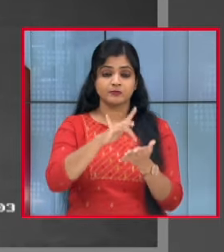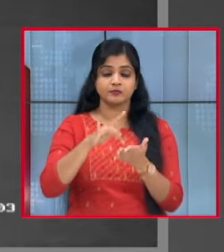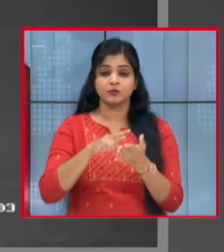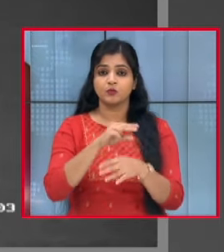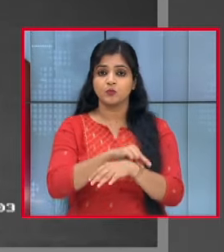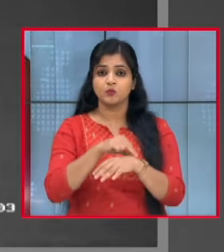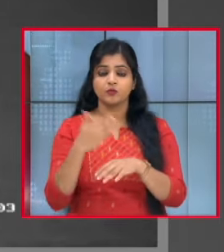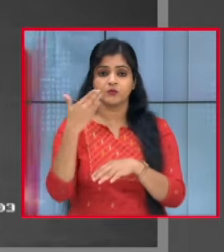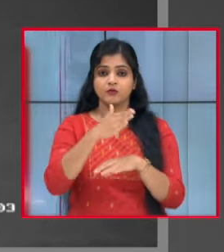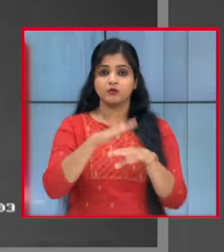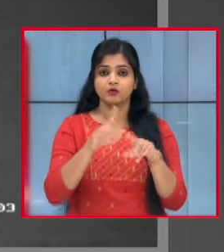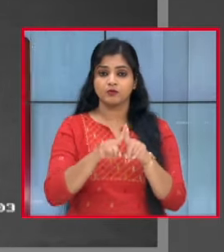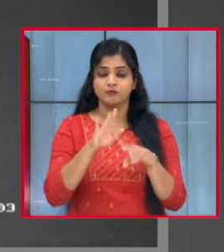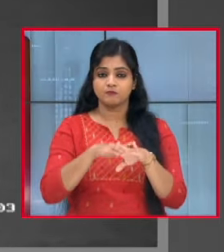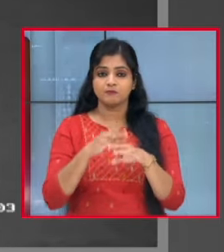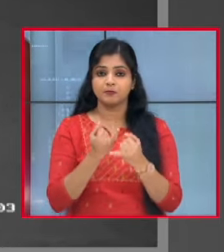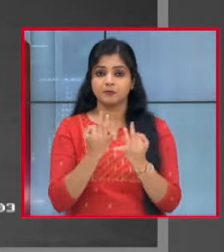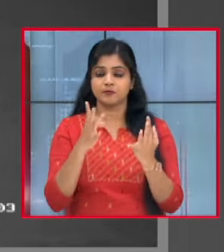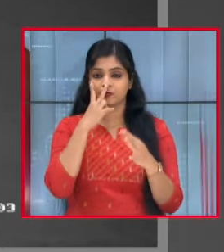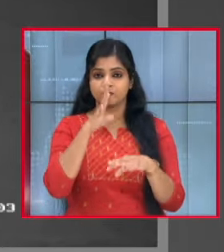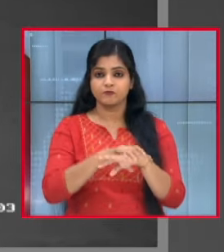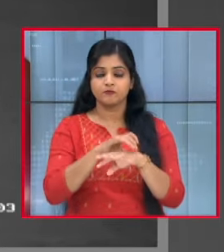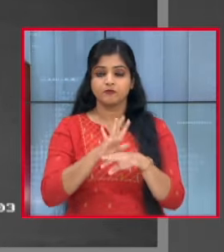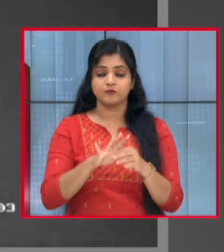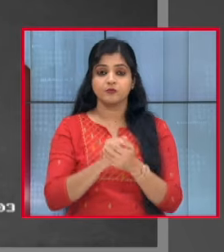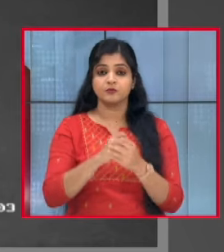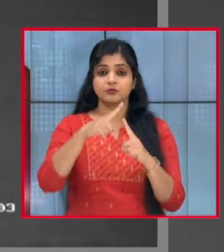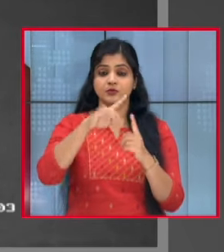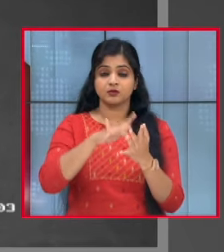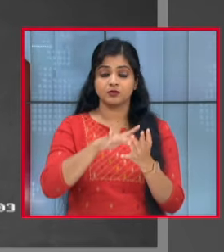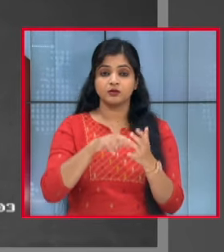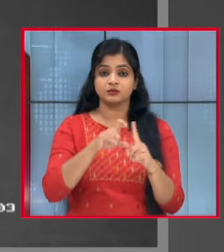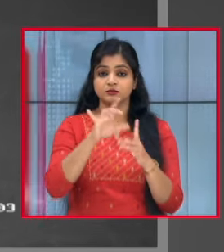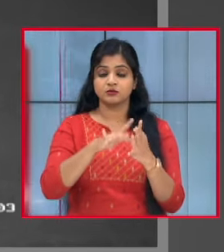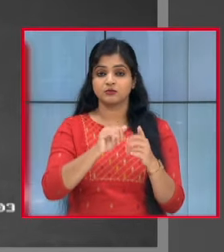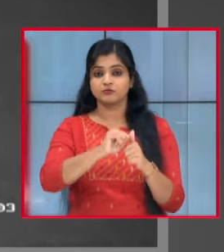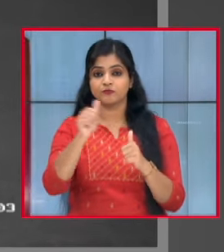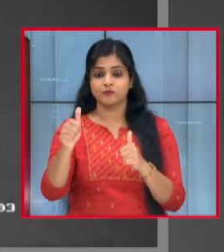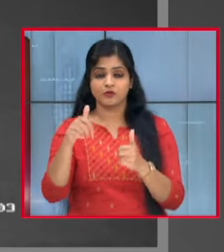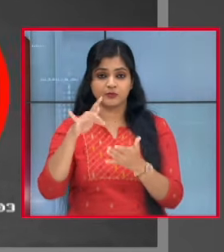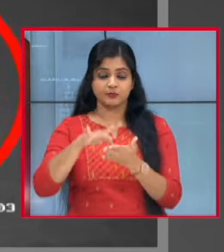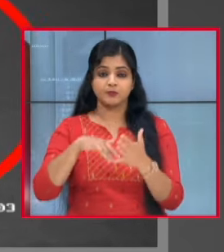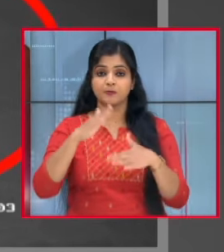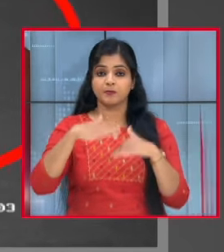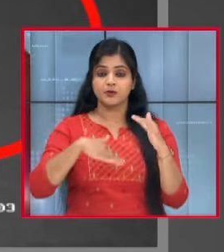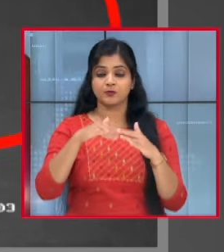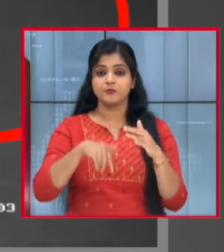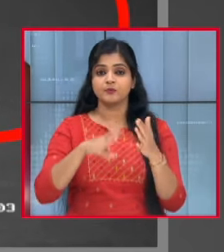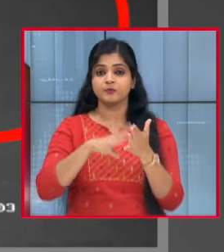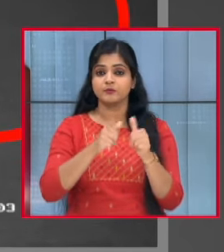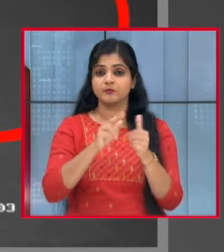പുലിയുടെ സാന്നിധ്യം ശ്രദ്ധയിൽപ്പെടുന്നുണ്ട്. ഗോകുൽ സൂചിപ്പിച്ചതുപോലെ തന്നെ തട്ടേങ്ങലം ജില്ലയുടെ മറ്റൊരു അറ്റമാണ്. അതായത് മലപ്പുറത്തോട് ചേർന്ന്